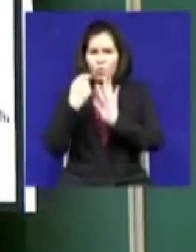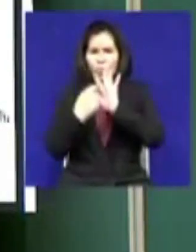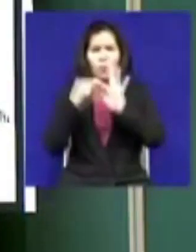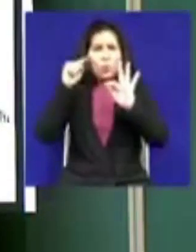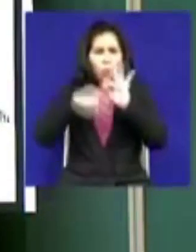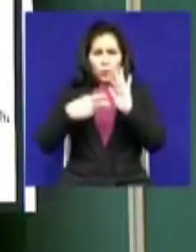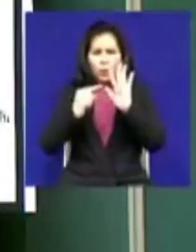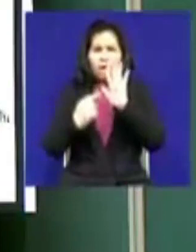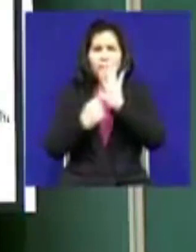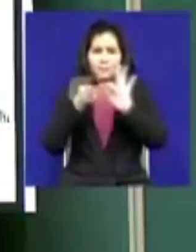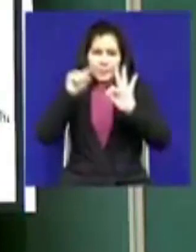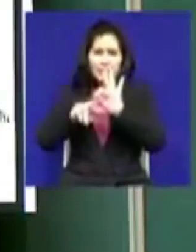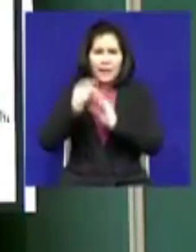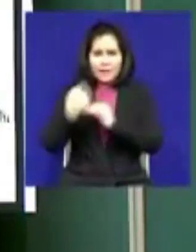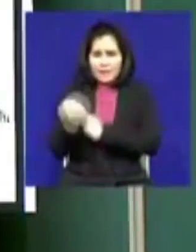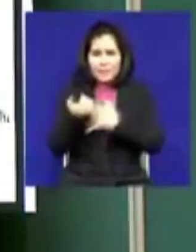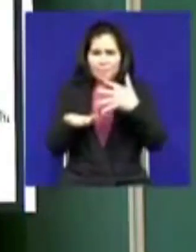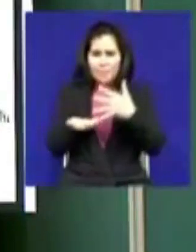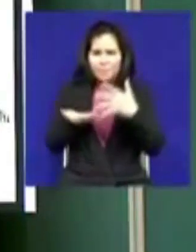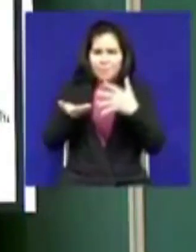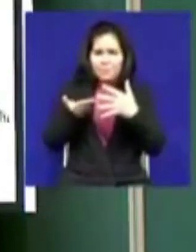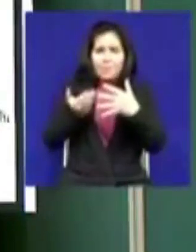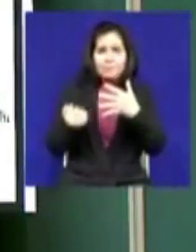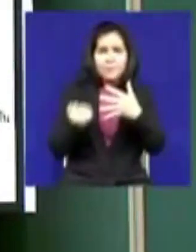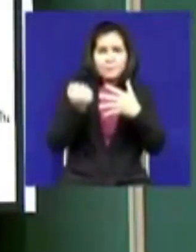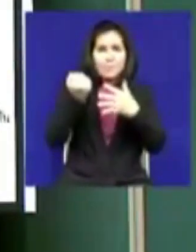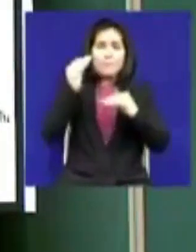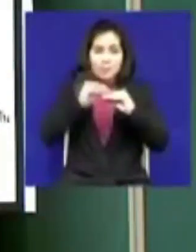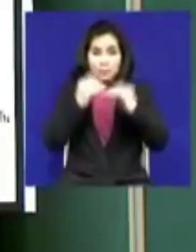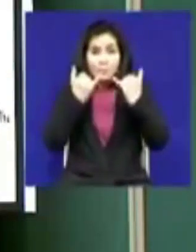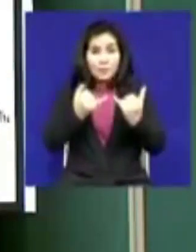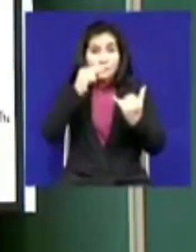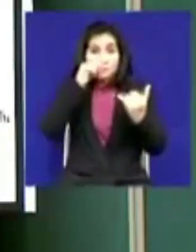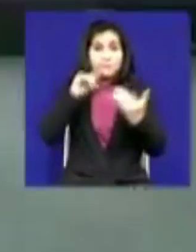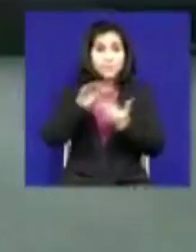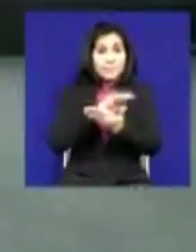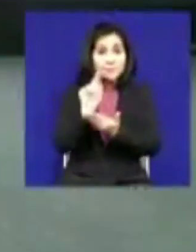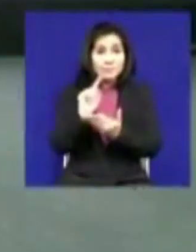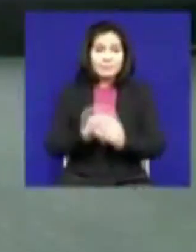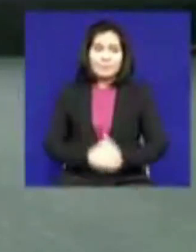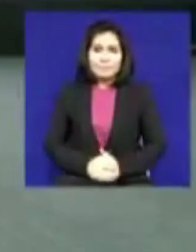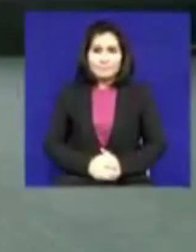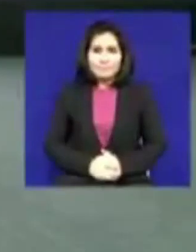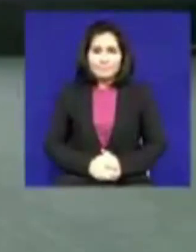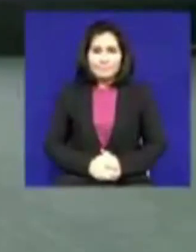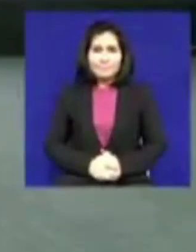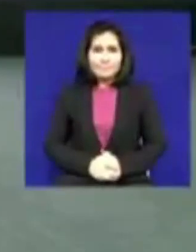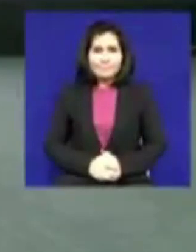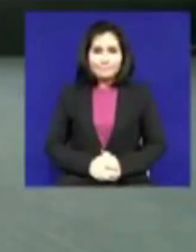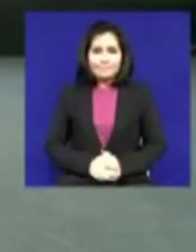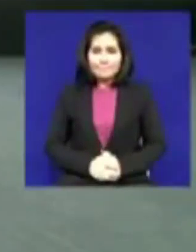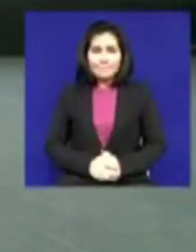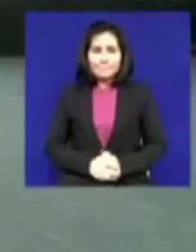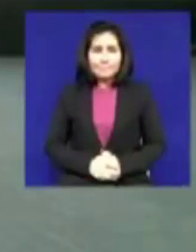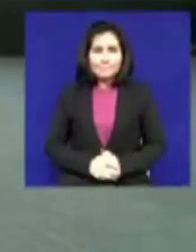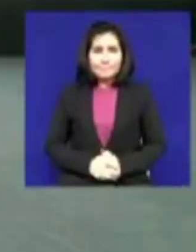ามลำดับนะครับจนล่าสุดนะครับปัจจุบันเราพบนะครับว่ามีการรายง